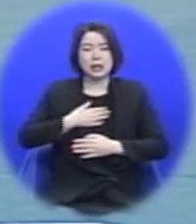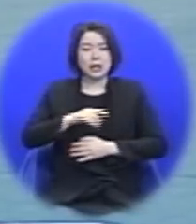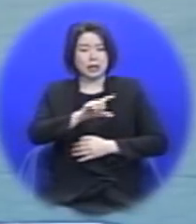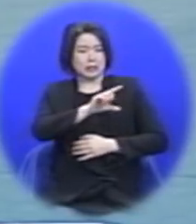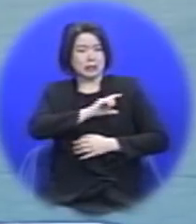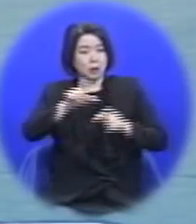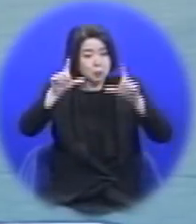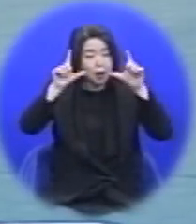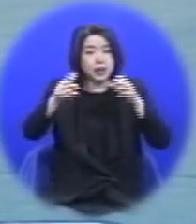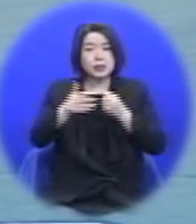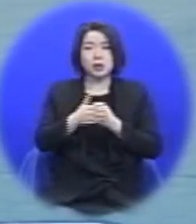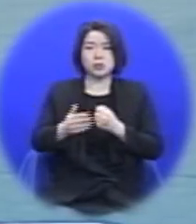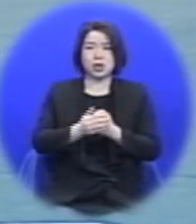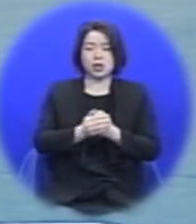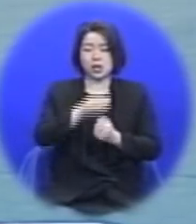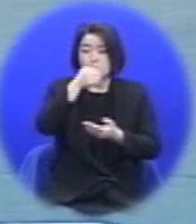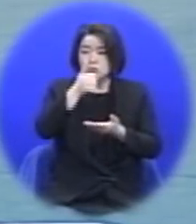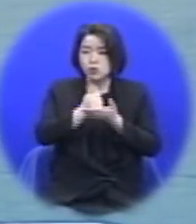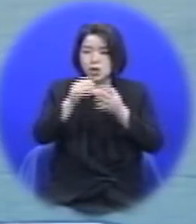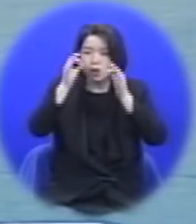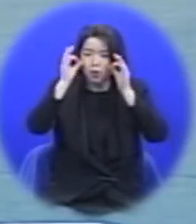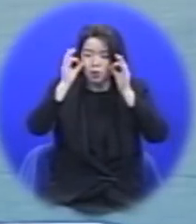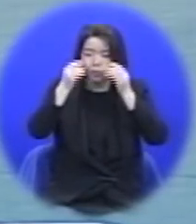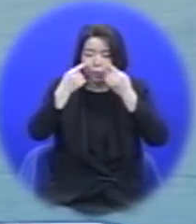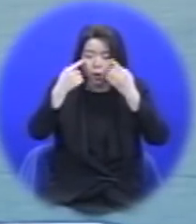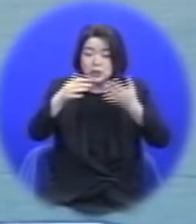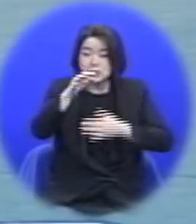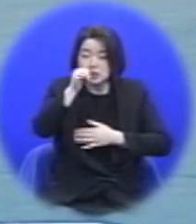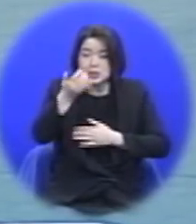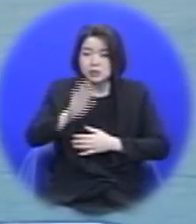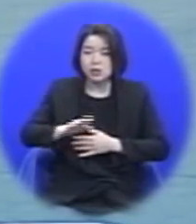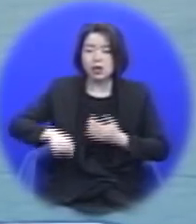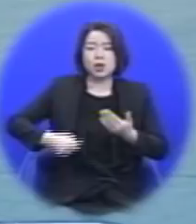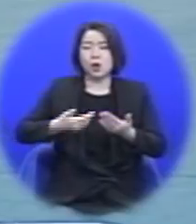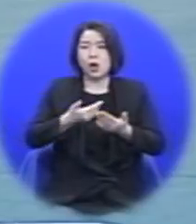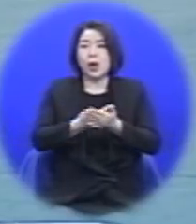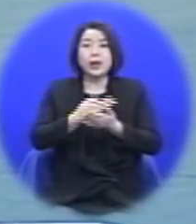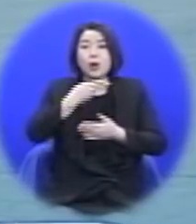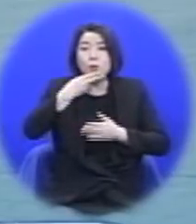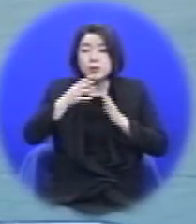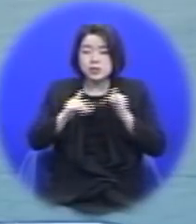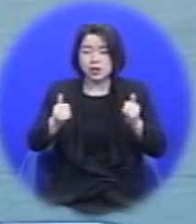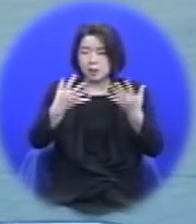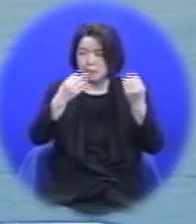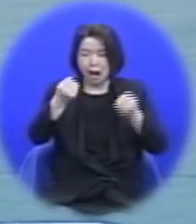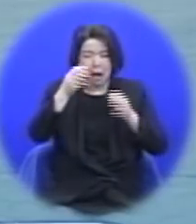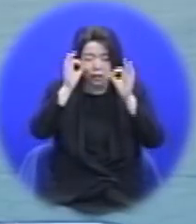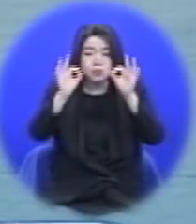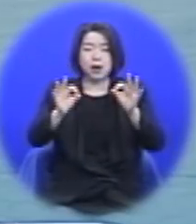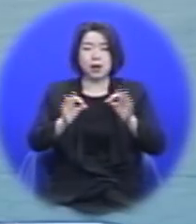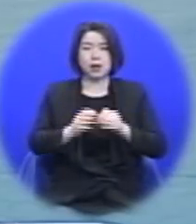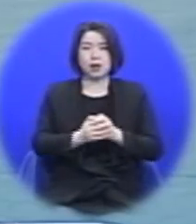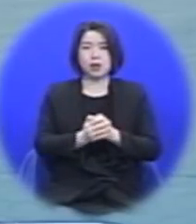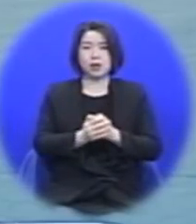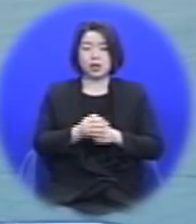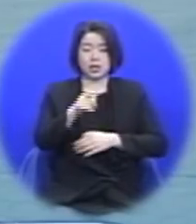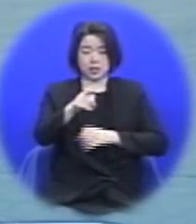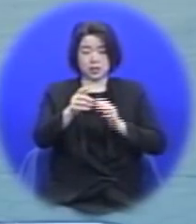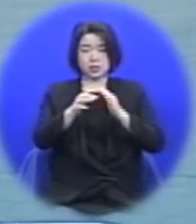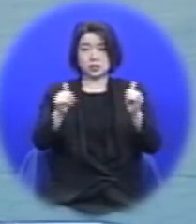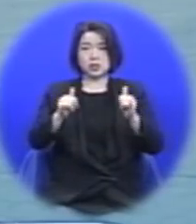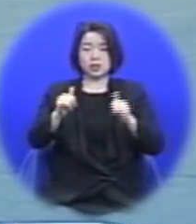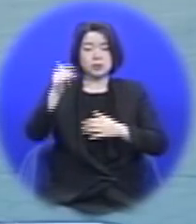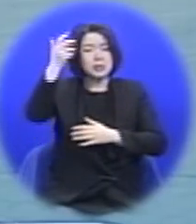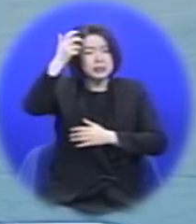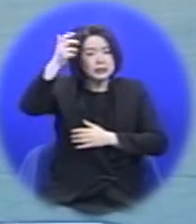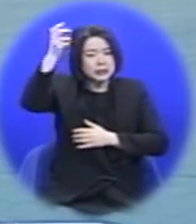때문에 죄를 분명히 지었는데도 전혀 본인이 회개하지 않는 사람들을 보잖아요. 그 사람은